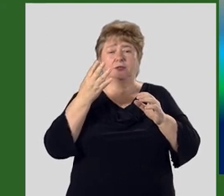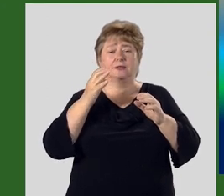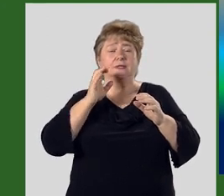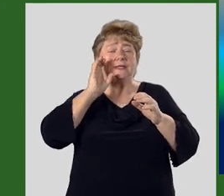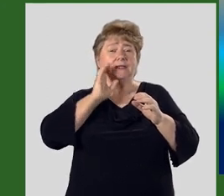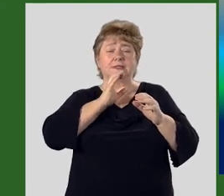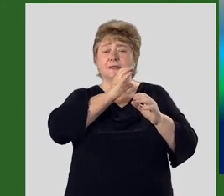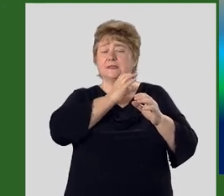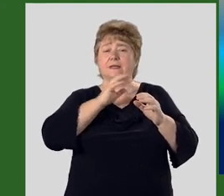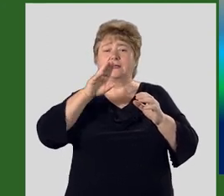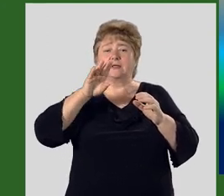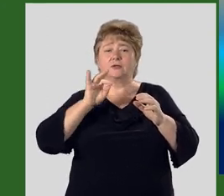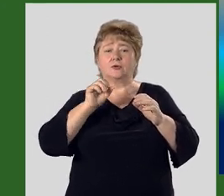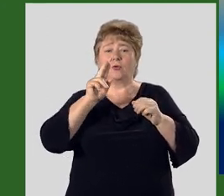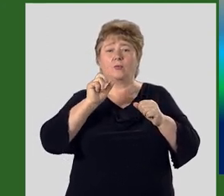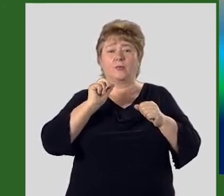– Северный тропик.